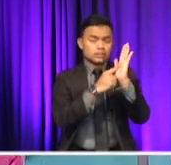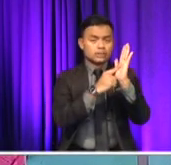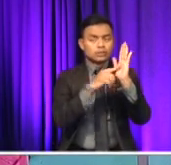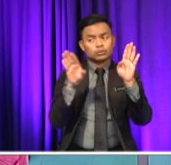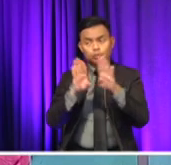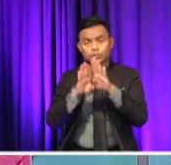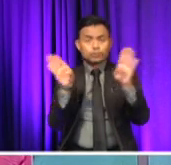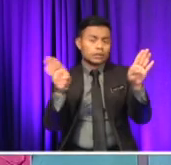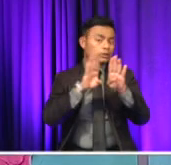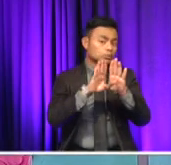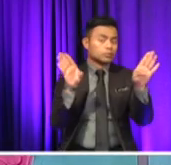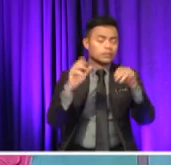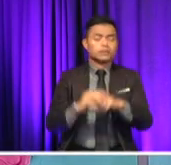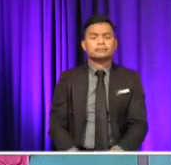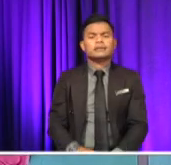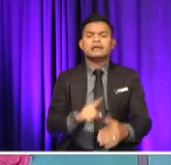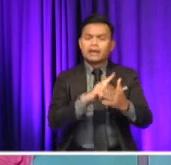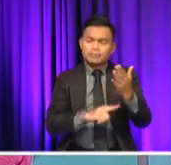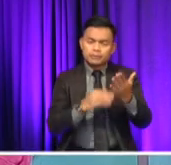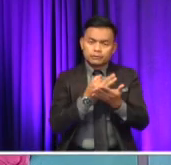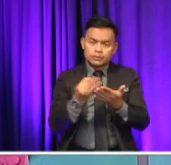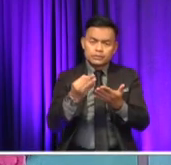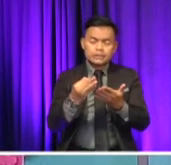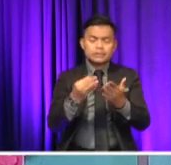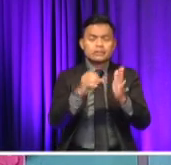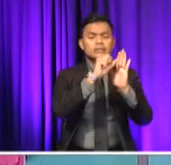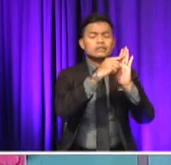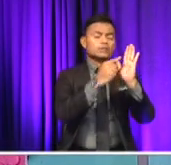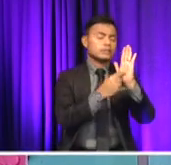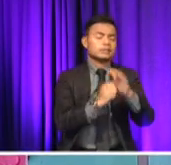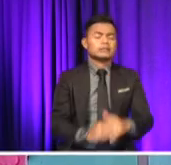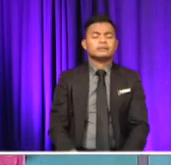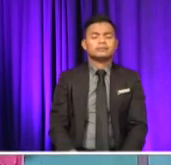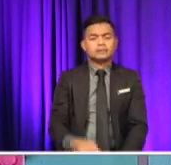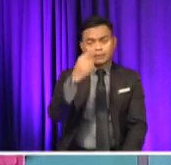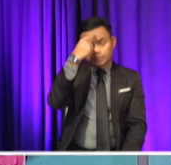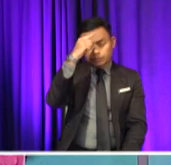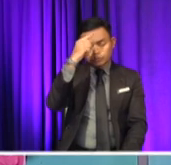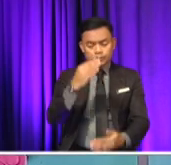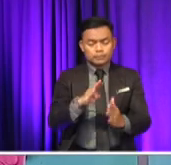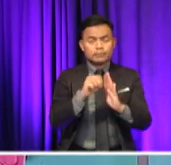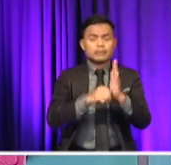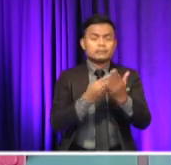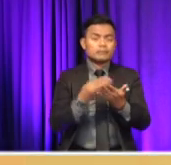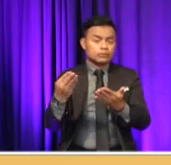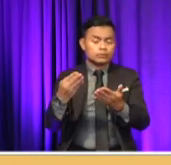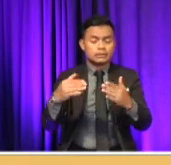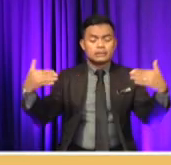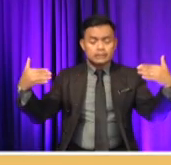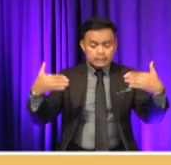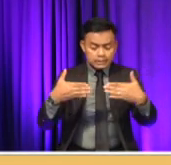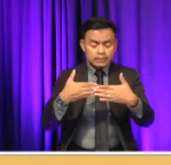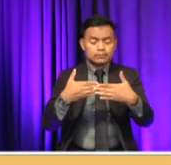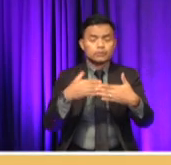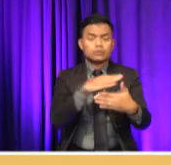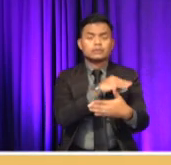Apa fungsi Swiss gunanya Swiss adalah untuk membawa menyambung dan putuskan arus elektrik di